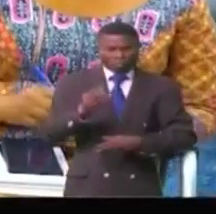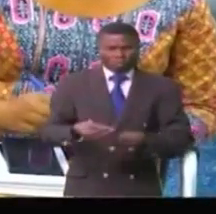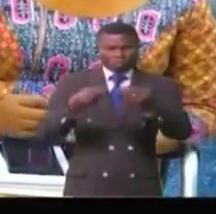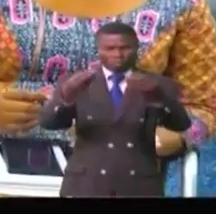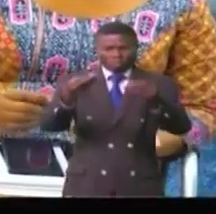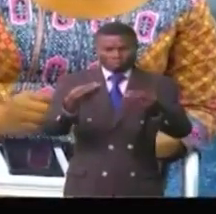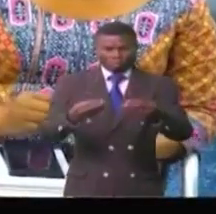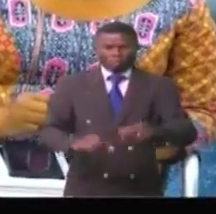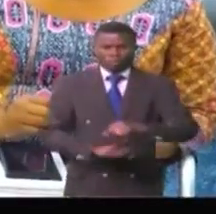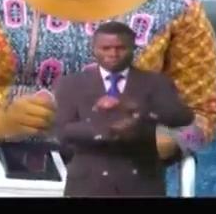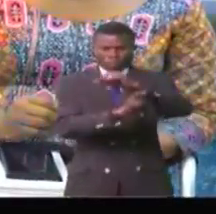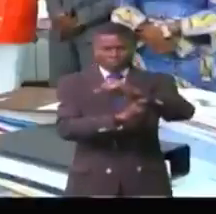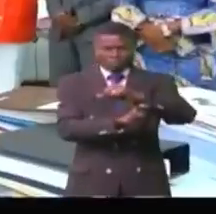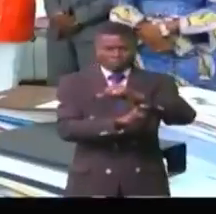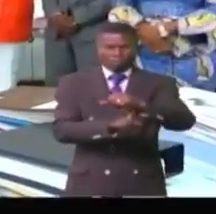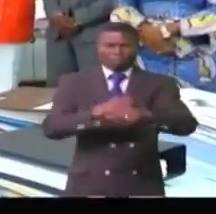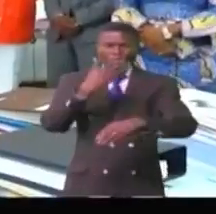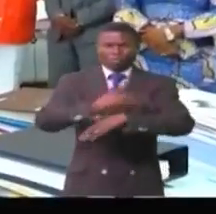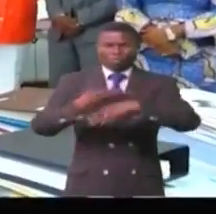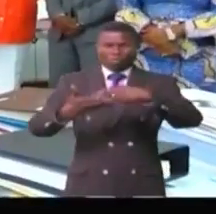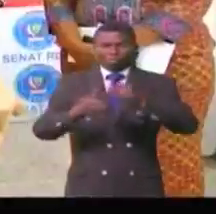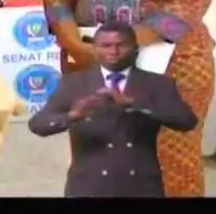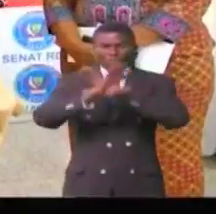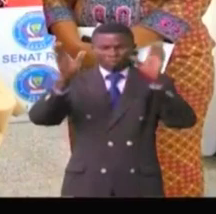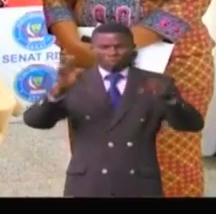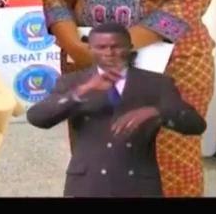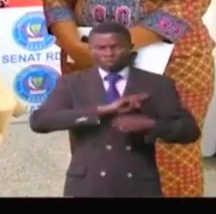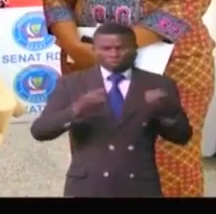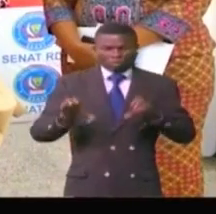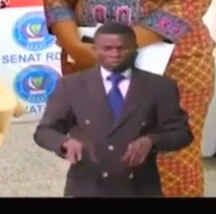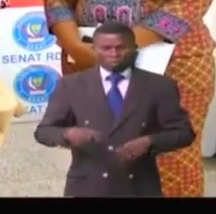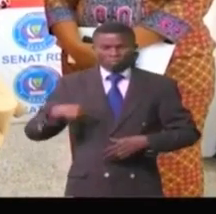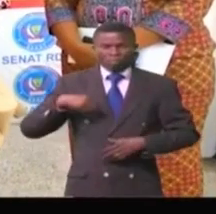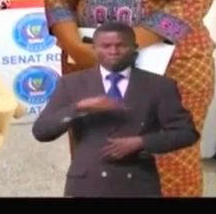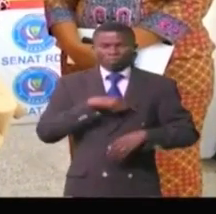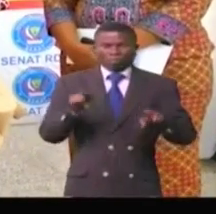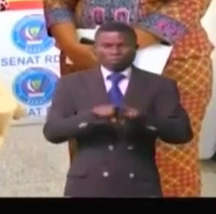leur petite pierre à l'édifice que la RDC. Nous, en tant que,